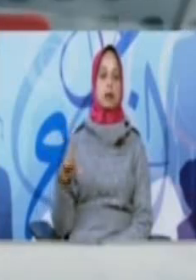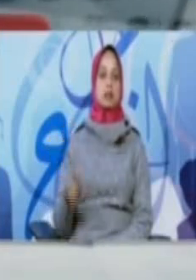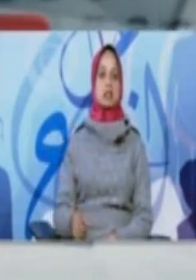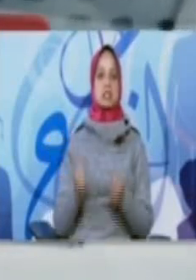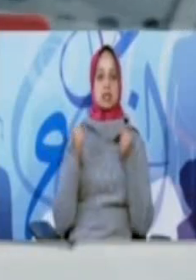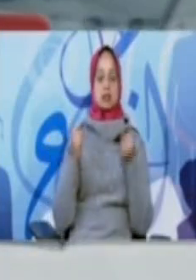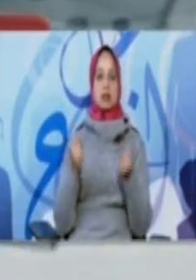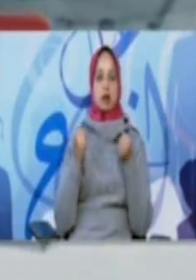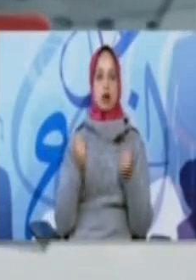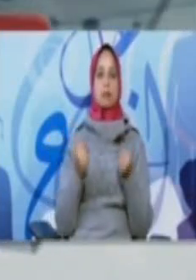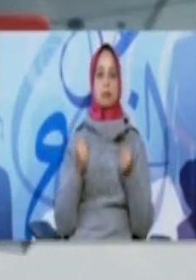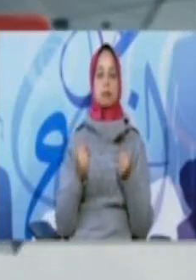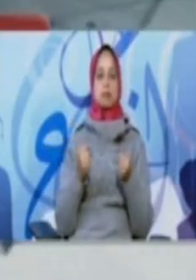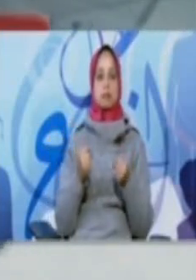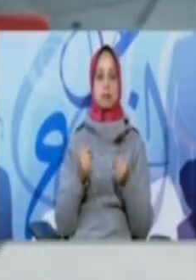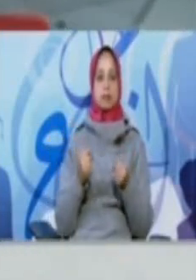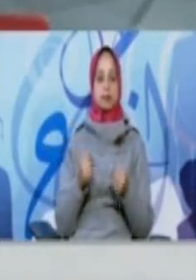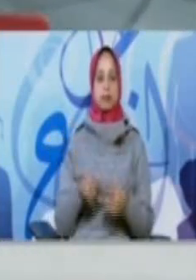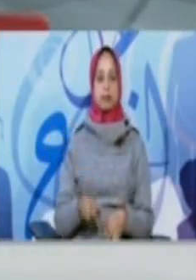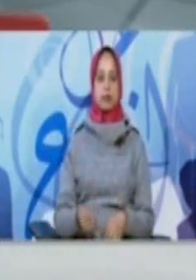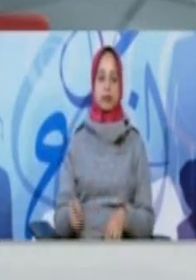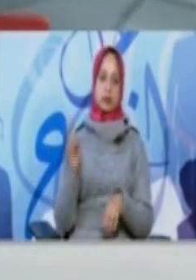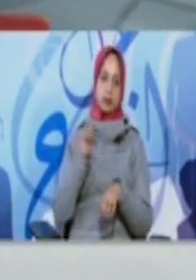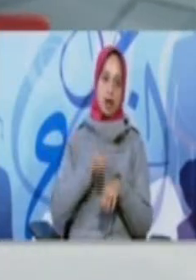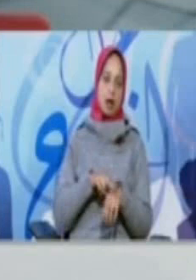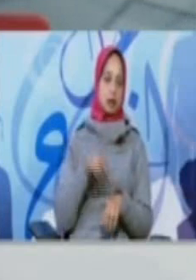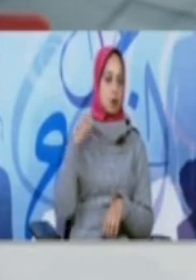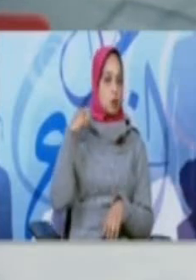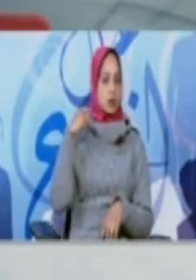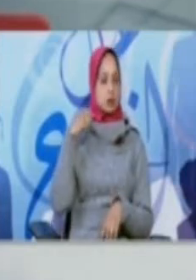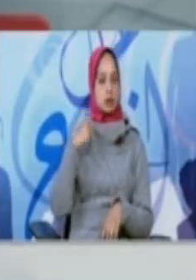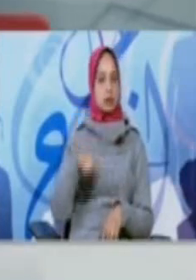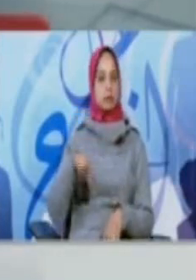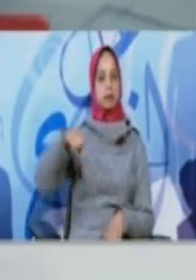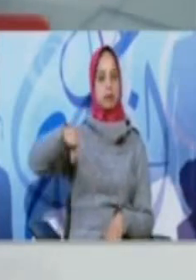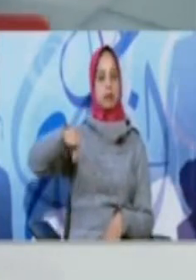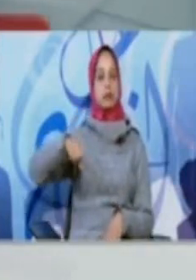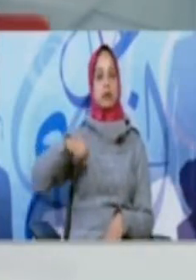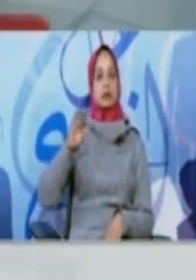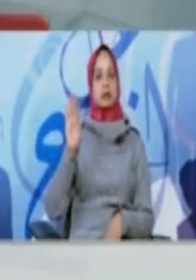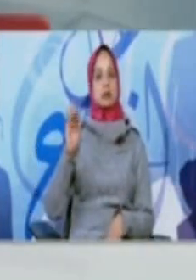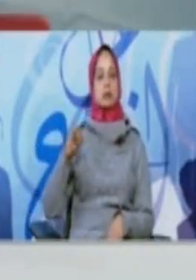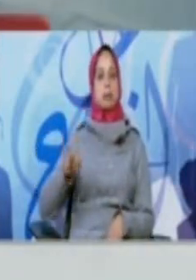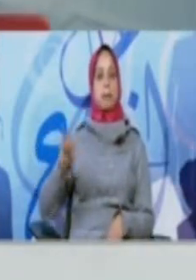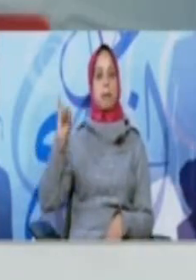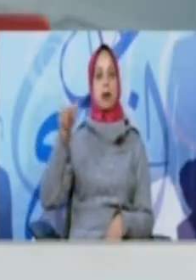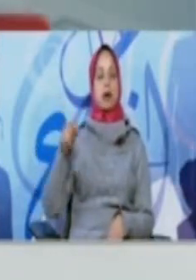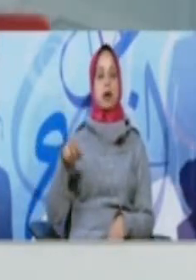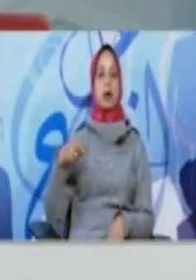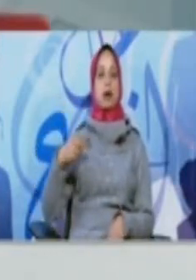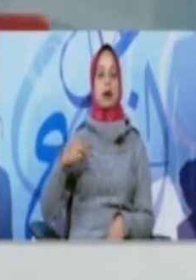اتنين بعد محمد محمود اسماعيل صدقي، ودي بنسميها التغير لصالح